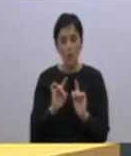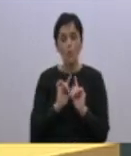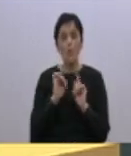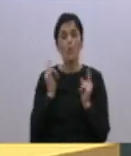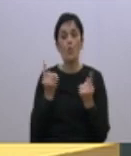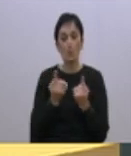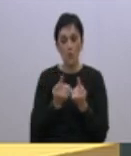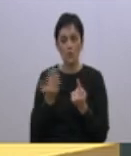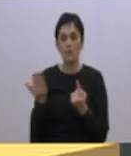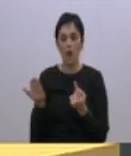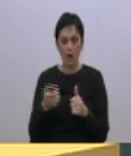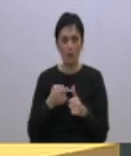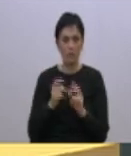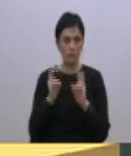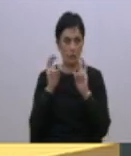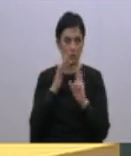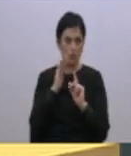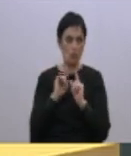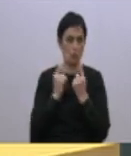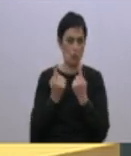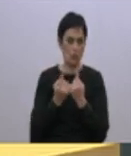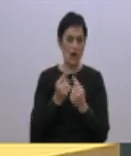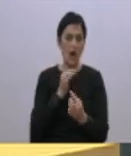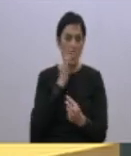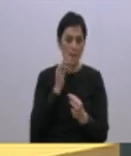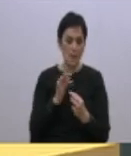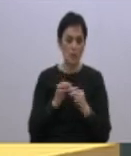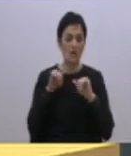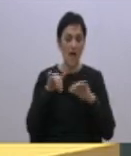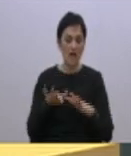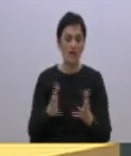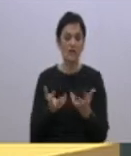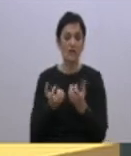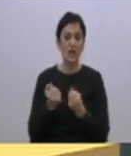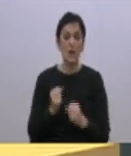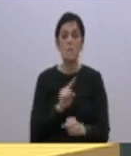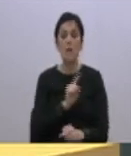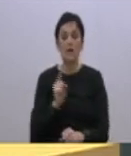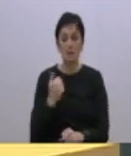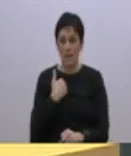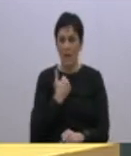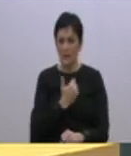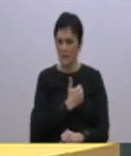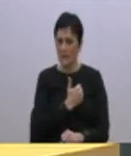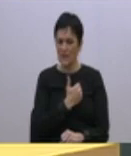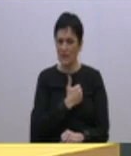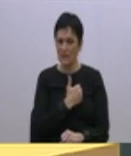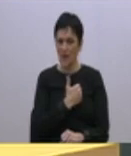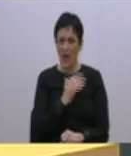უმრავლესობა და იღებს გადაწყვეტილებას იღებს პასუხისმგებლობას და შემდეგ მაგრამ მე მინდა ყველას